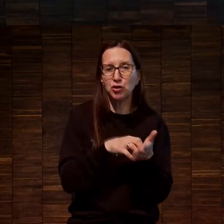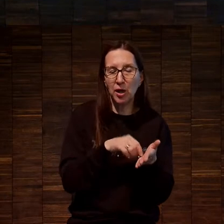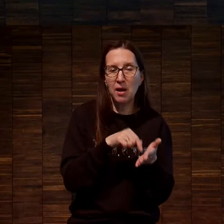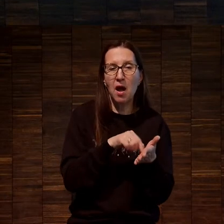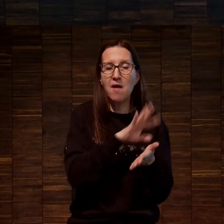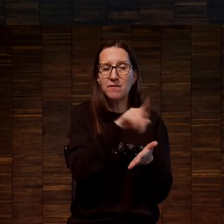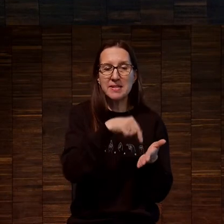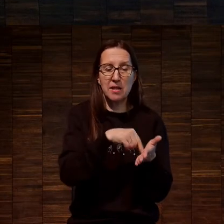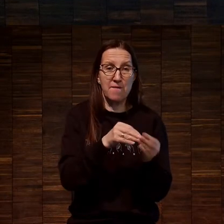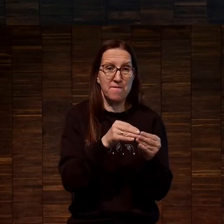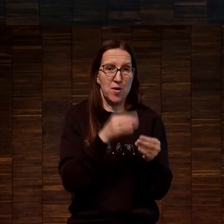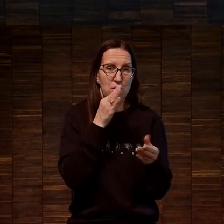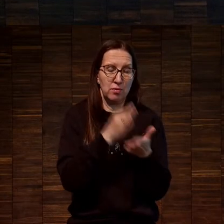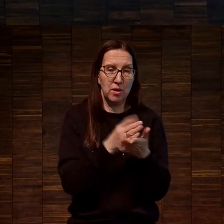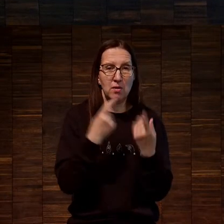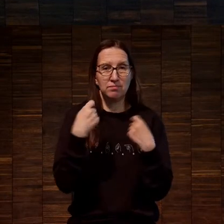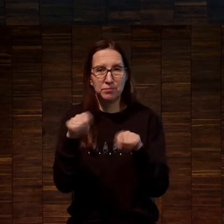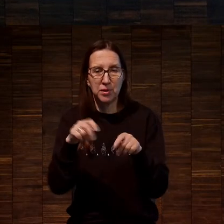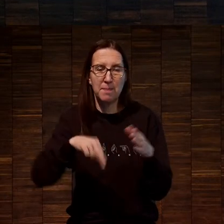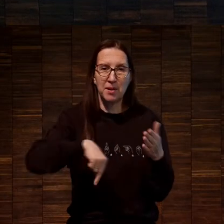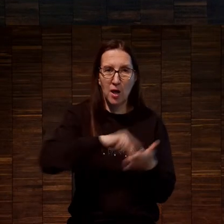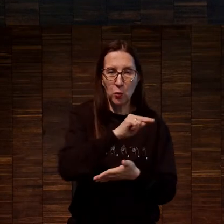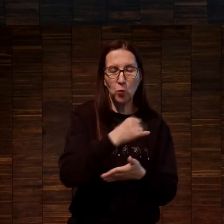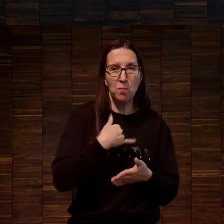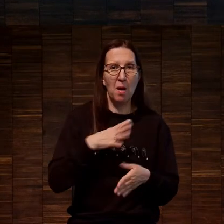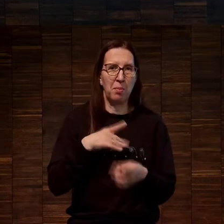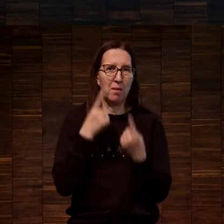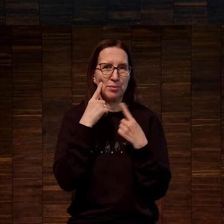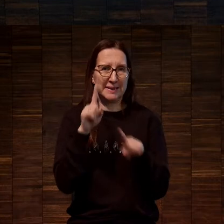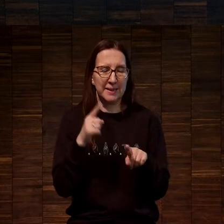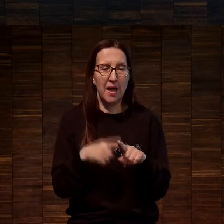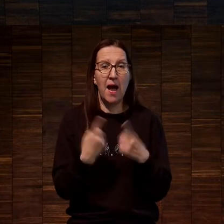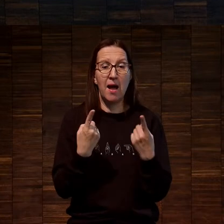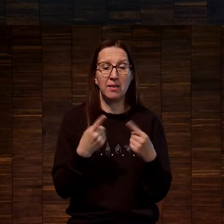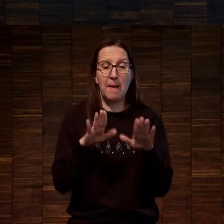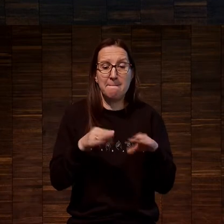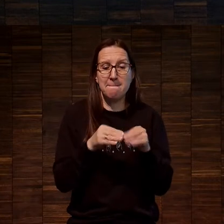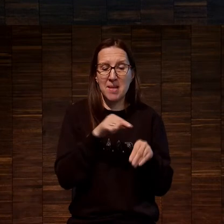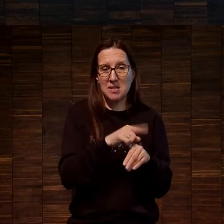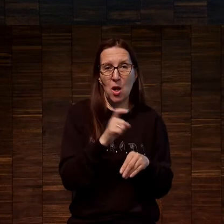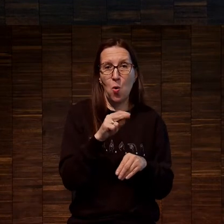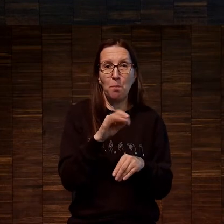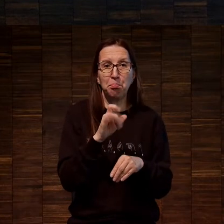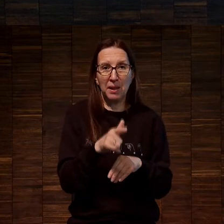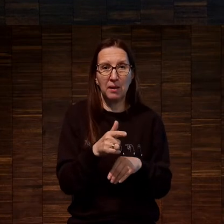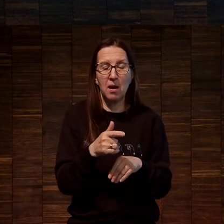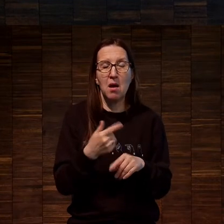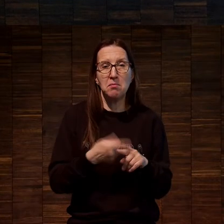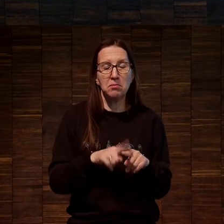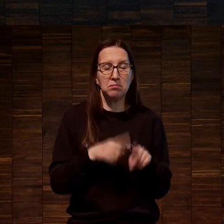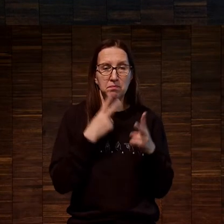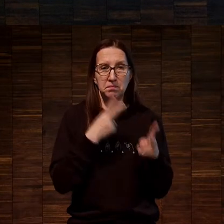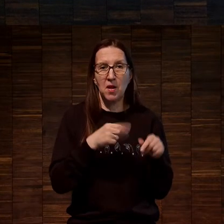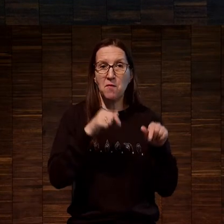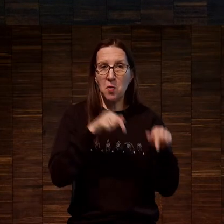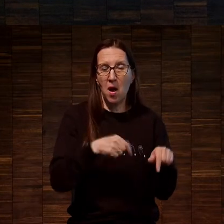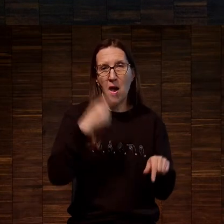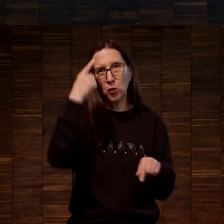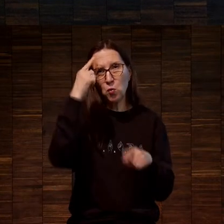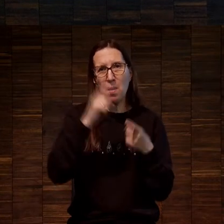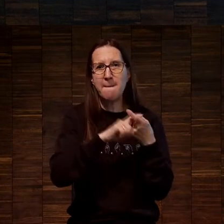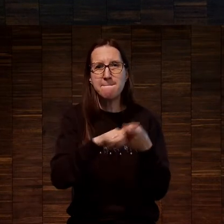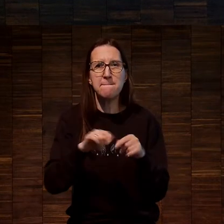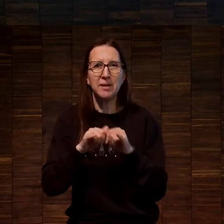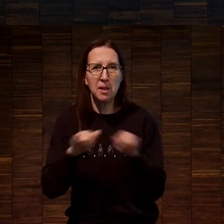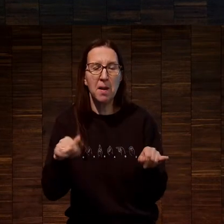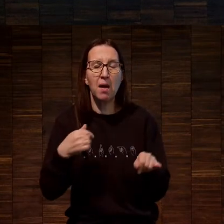покупают и продают. Потому что у меня был кейс, да, вот что одна из точек прошлого хоппинга, она была у меня прямо внизу в кафе, да. Mm-hmm. И это была пандемия, я